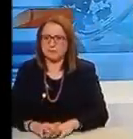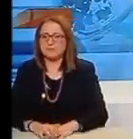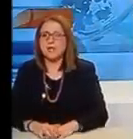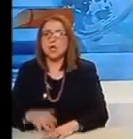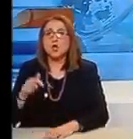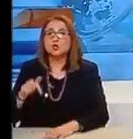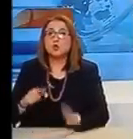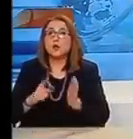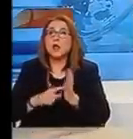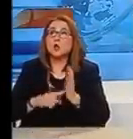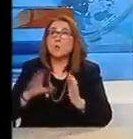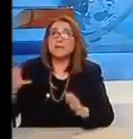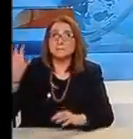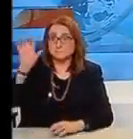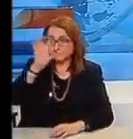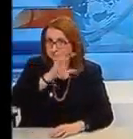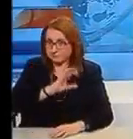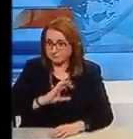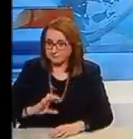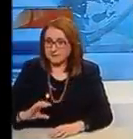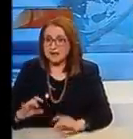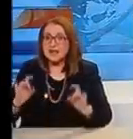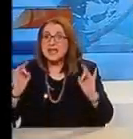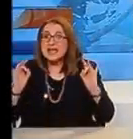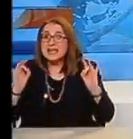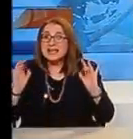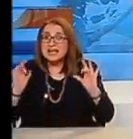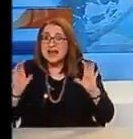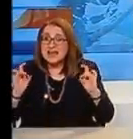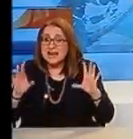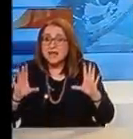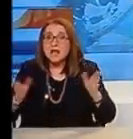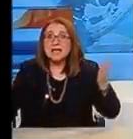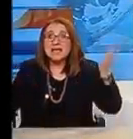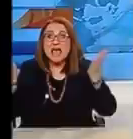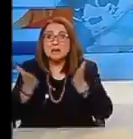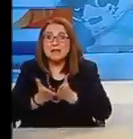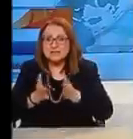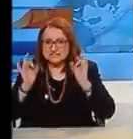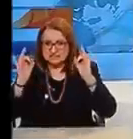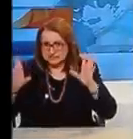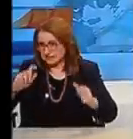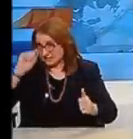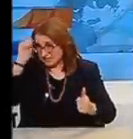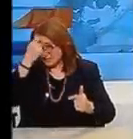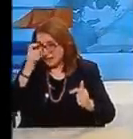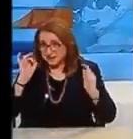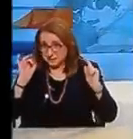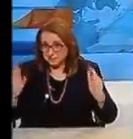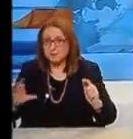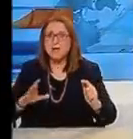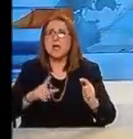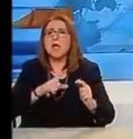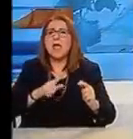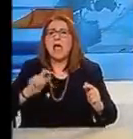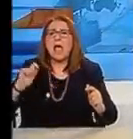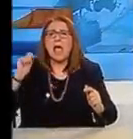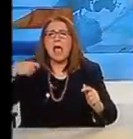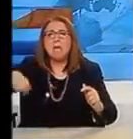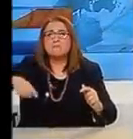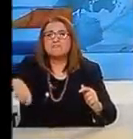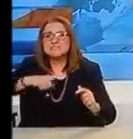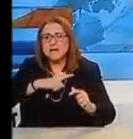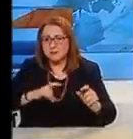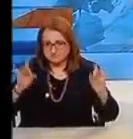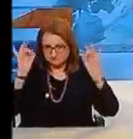νομών, κανένα κρούσμα δεν υπήρχε στην Ευρυτανία, στη Λακωνία και στη Φωκίδα. Τα περισσότερα